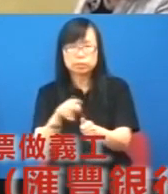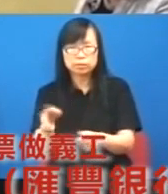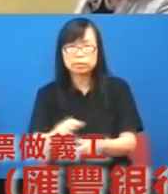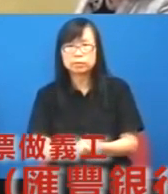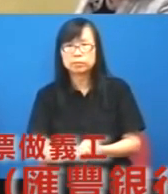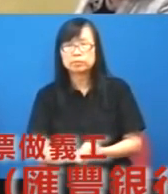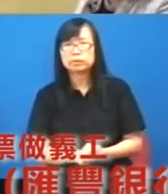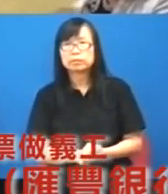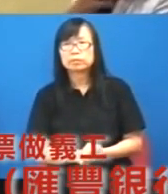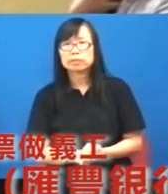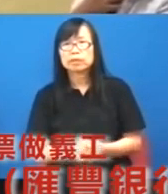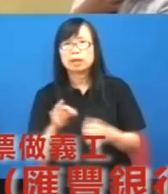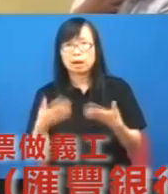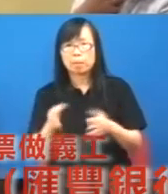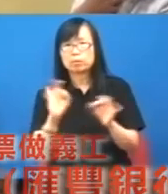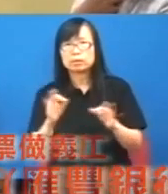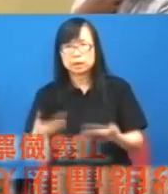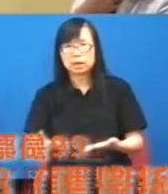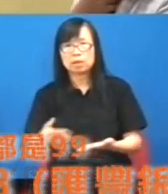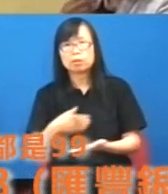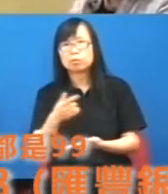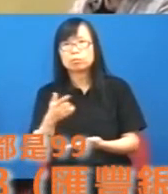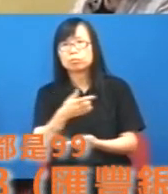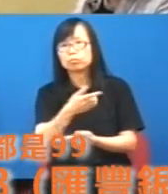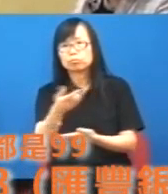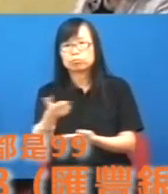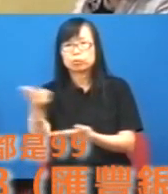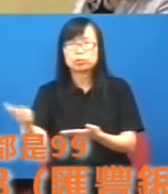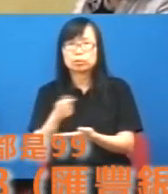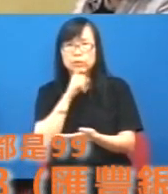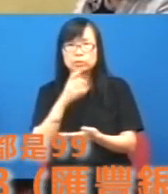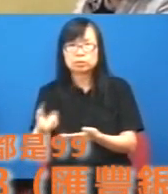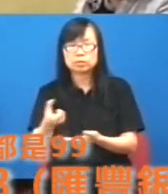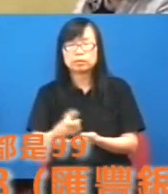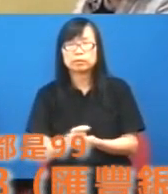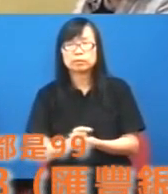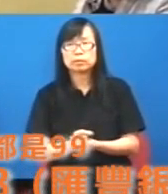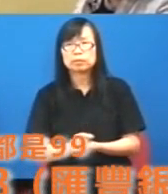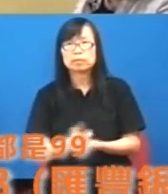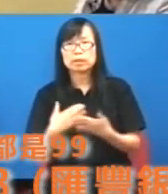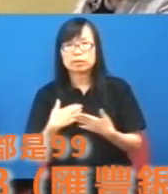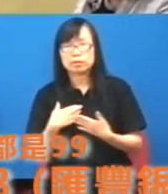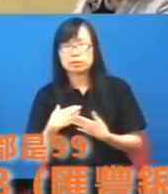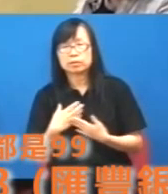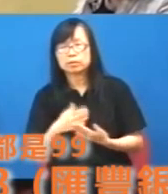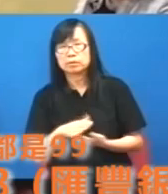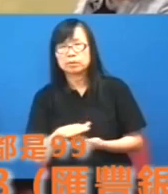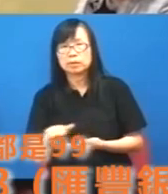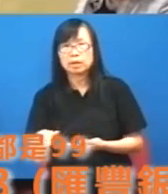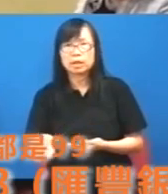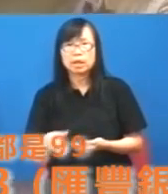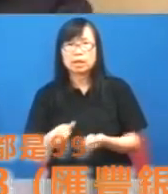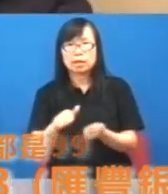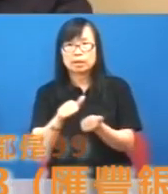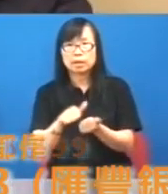WTO 冇幾耐，冇錢，而家周街錢，係咪啊？人哋嗰個量化寬鬆衫， 我哋即係祖國喺呢